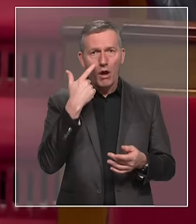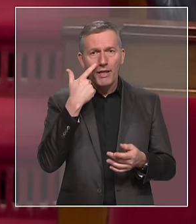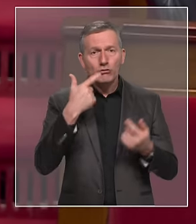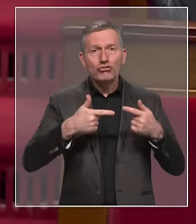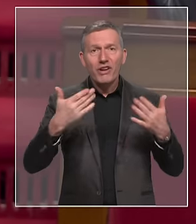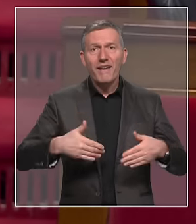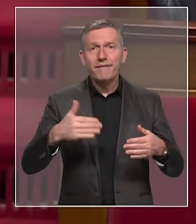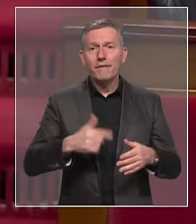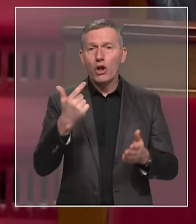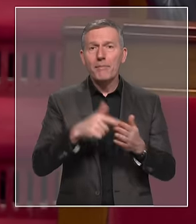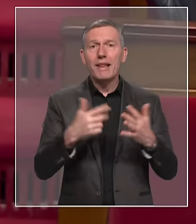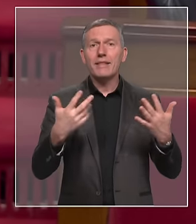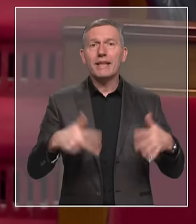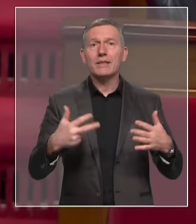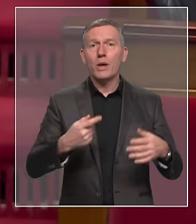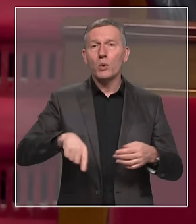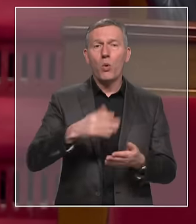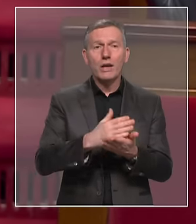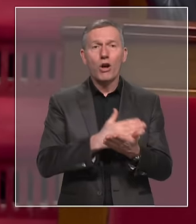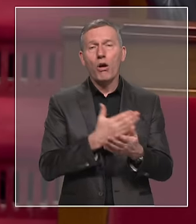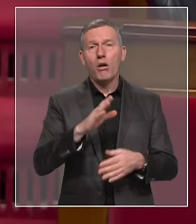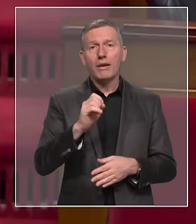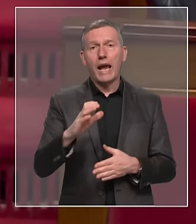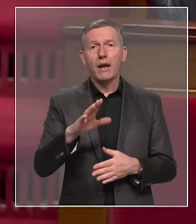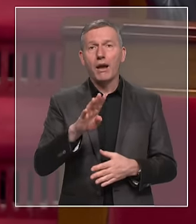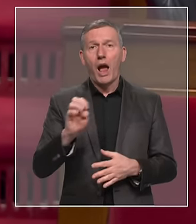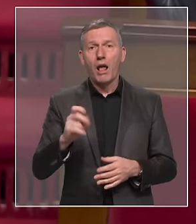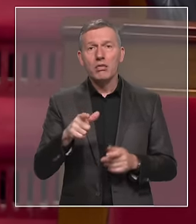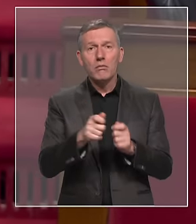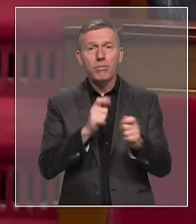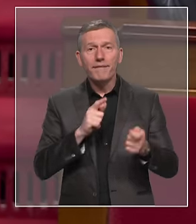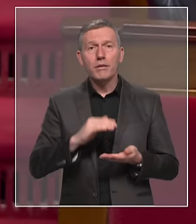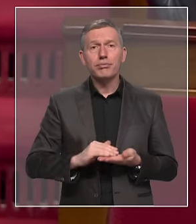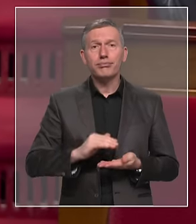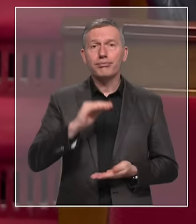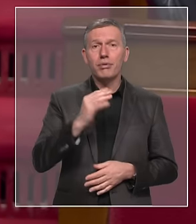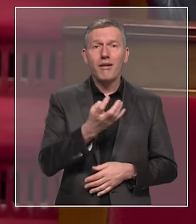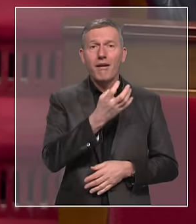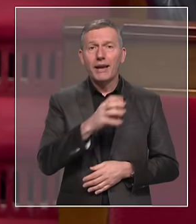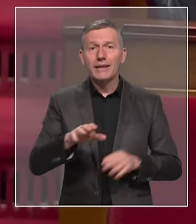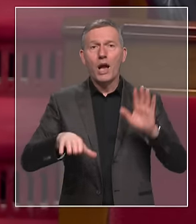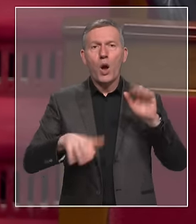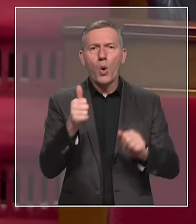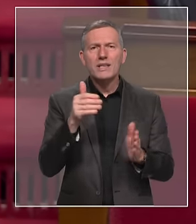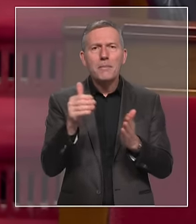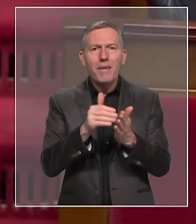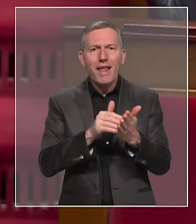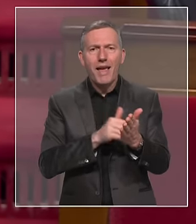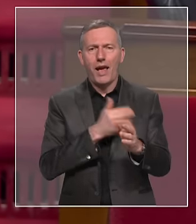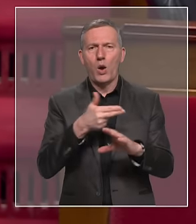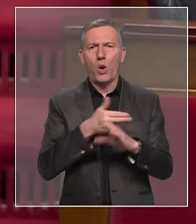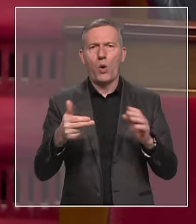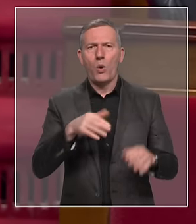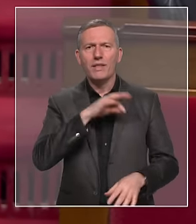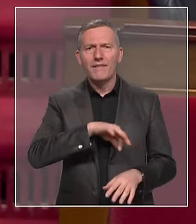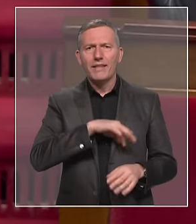Depuis 2018, les actionnaires du CAC 40 se sont versés en cumulé 411 milliards d'euros de dividendes